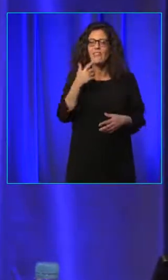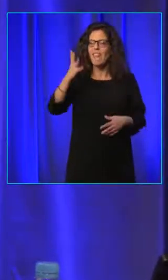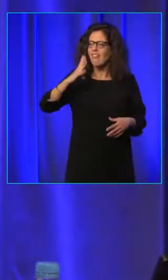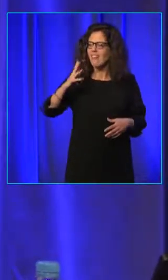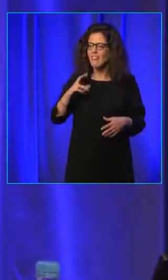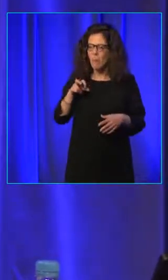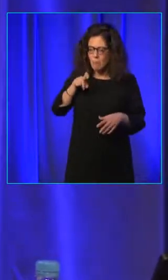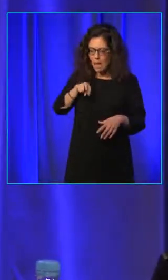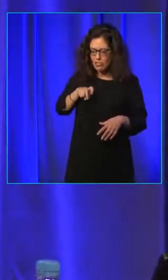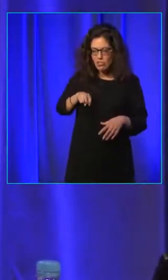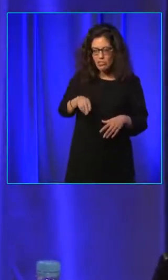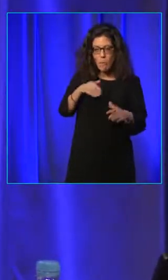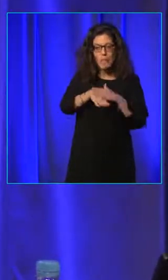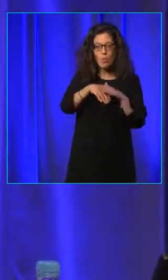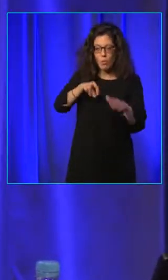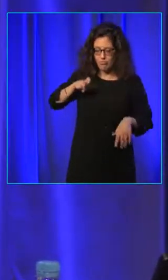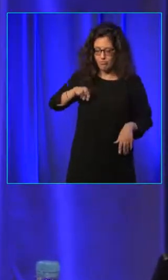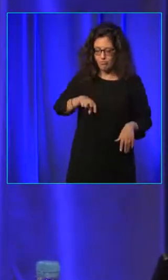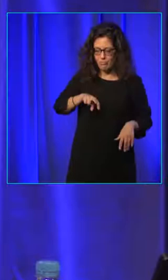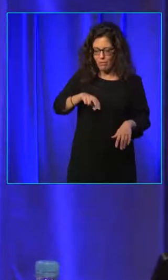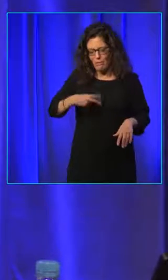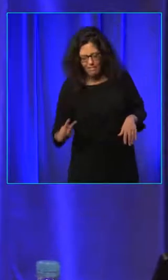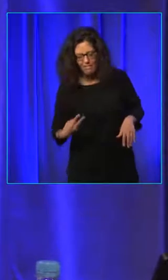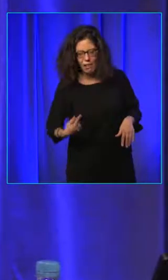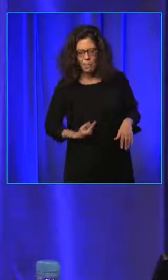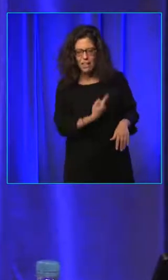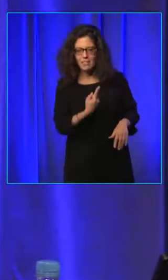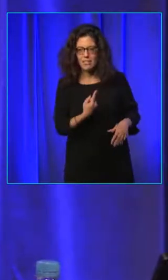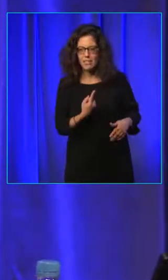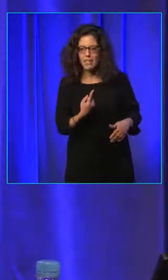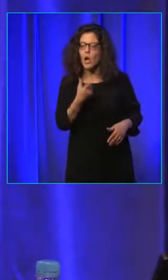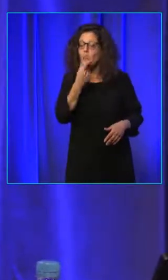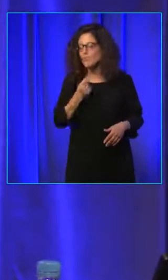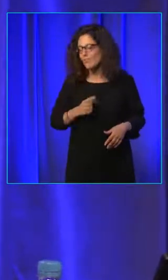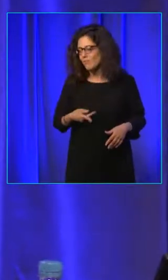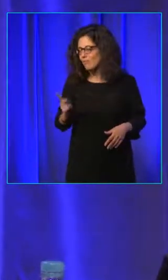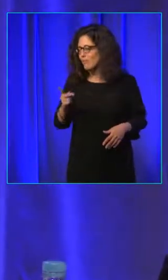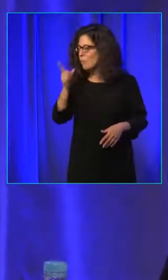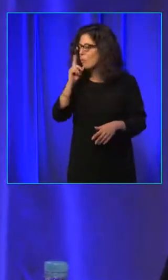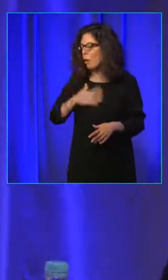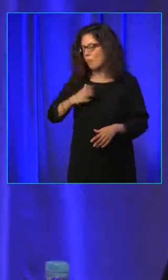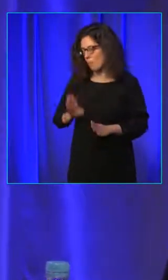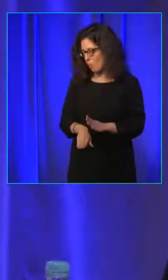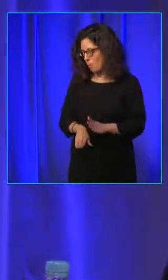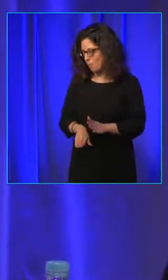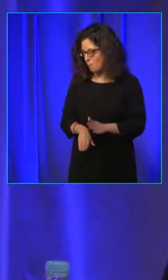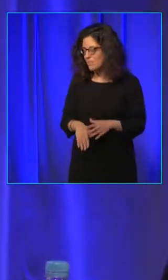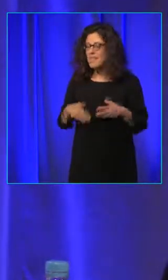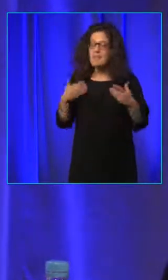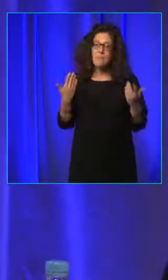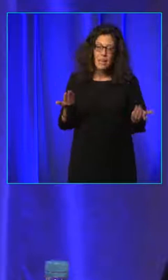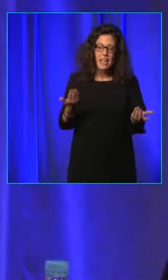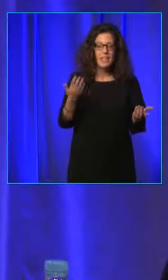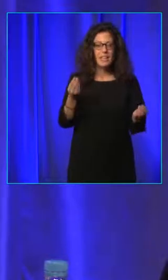une valise et puis il s'est blessé là. Donc c'est plus facile parce qu'après, il y a moins de peur. Par contre, en fonction de si